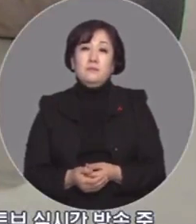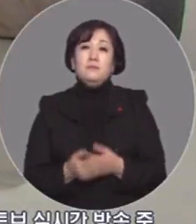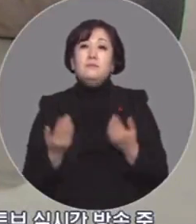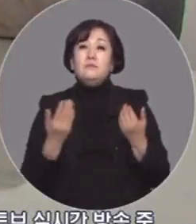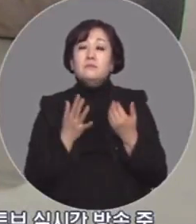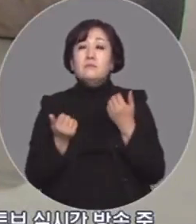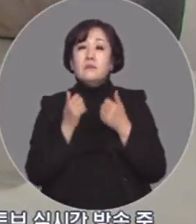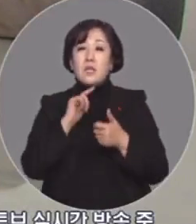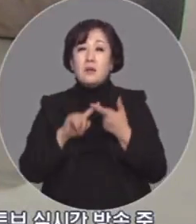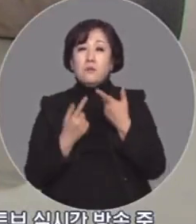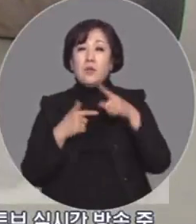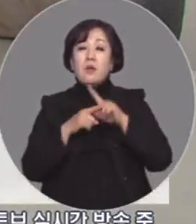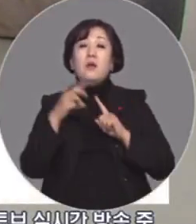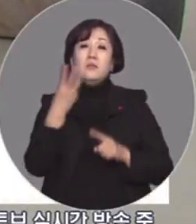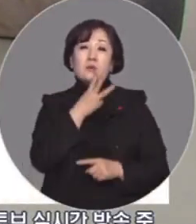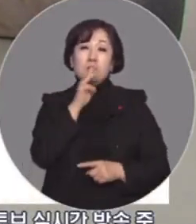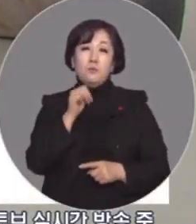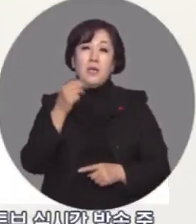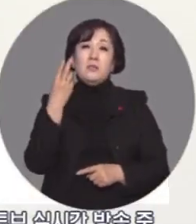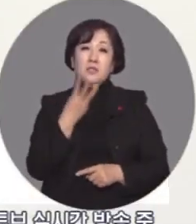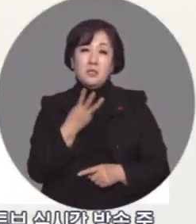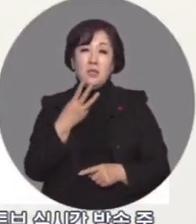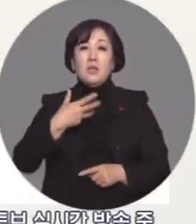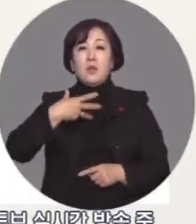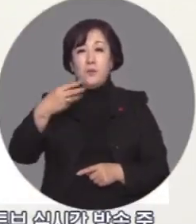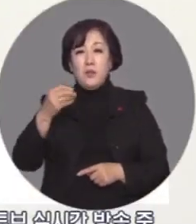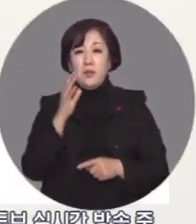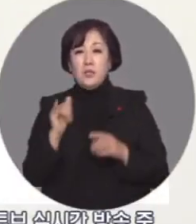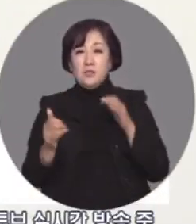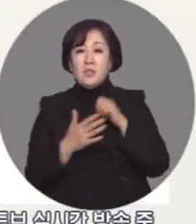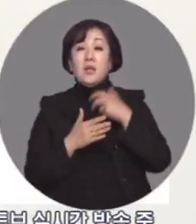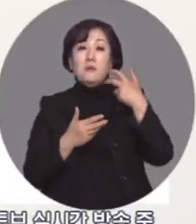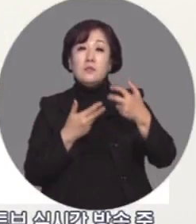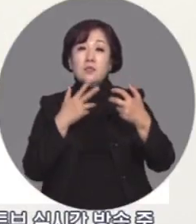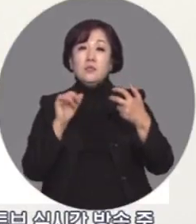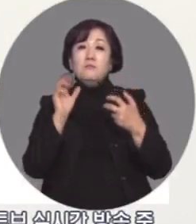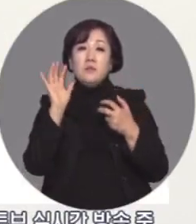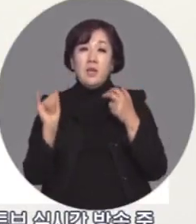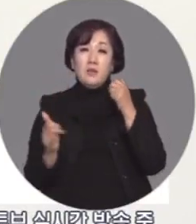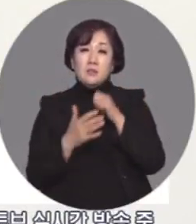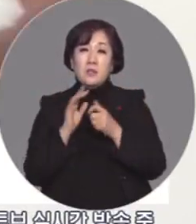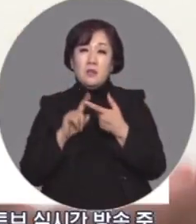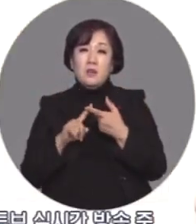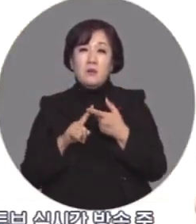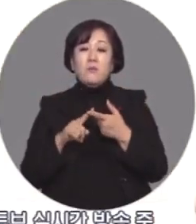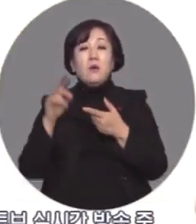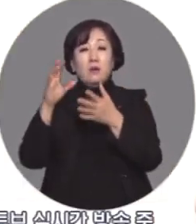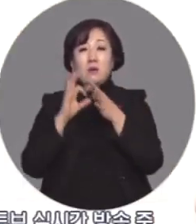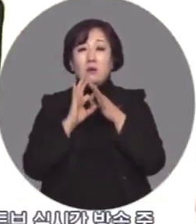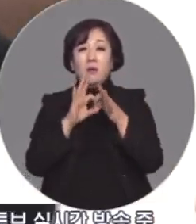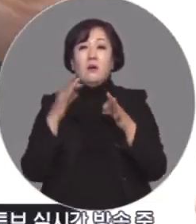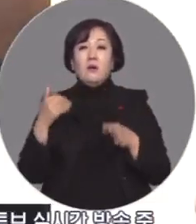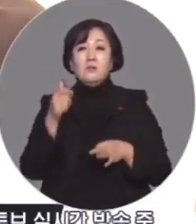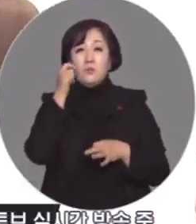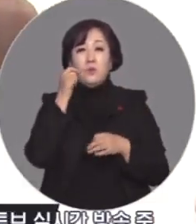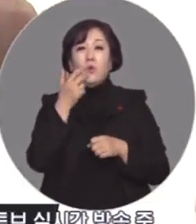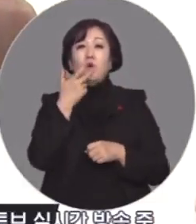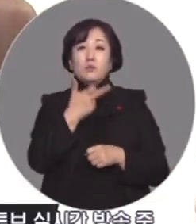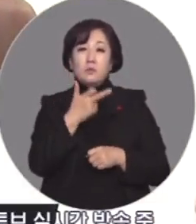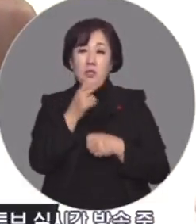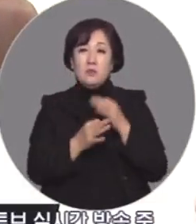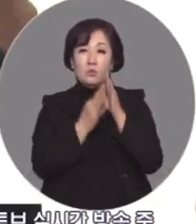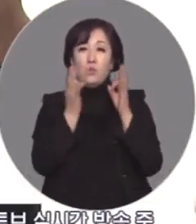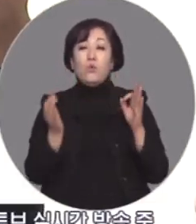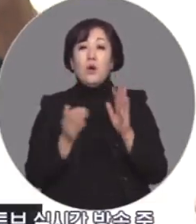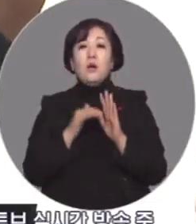지인에게 세 차례에 걸쳐 3천만 원을 빌려준 70대 A씨. 그런데 채무자가 연락을 피하면서 17년째 돈을